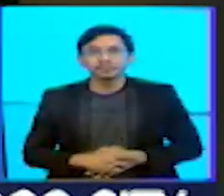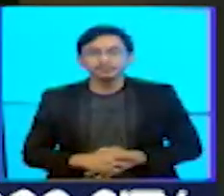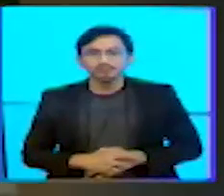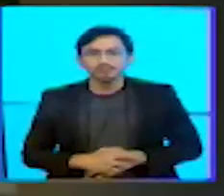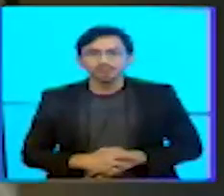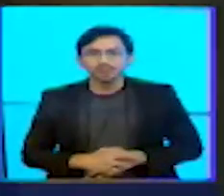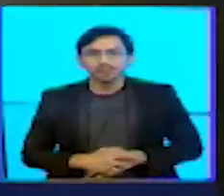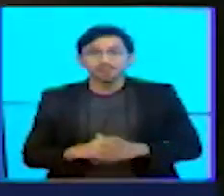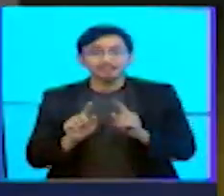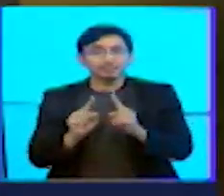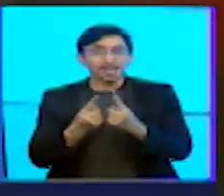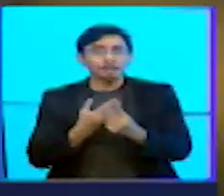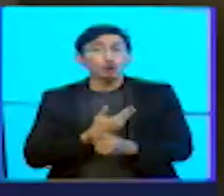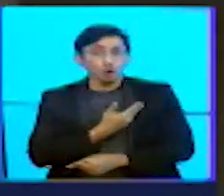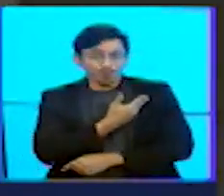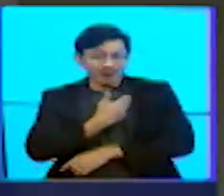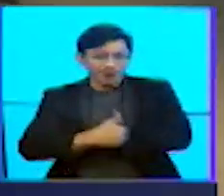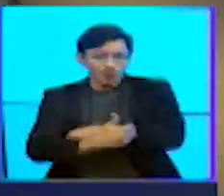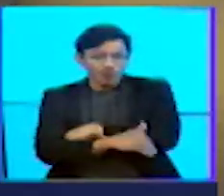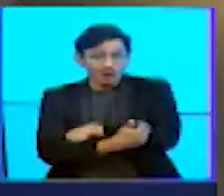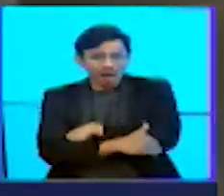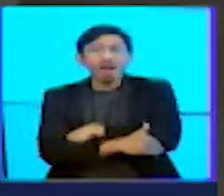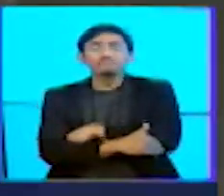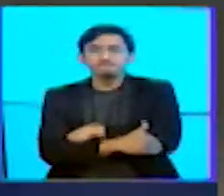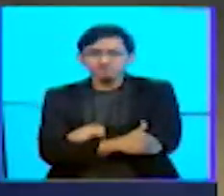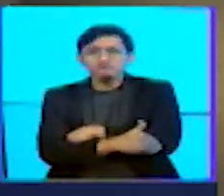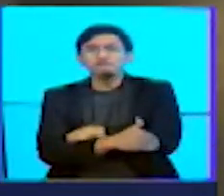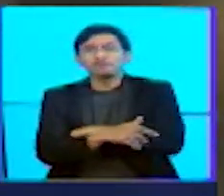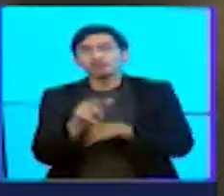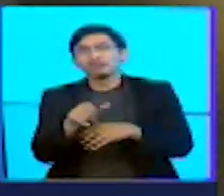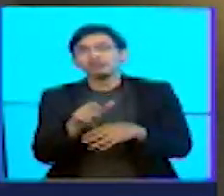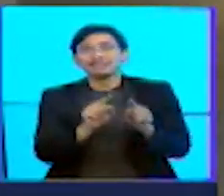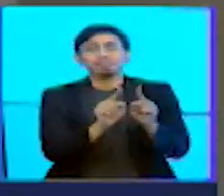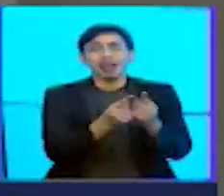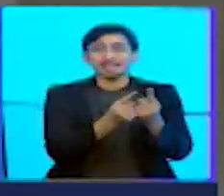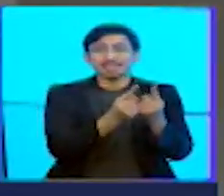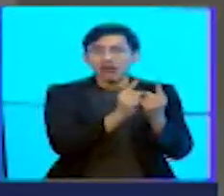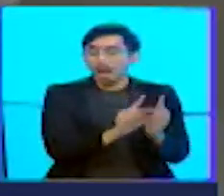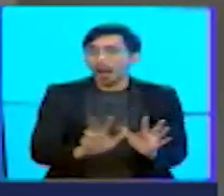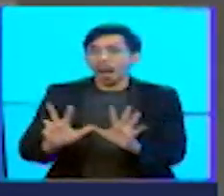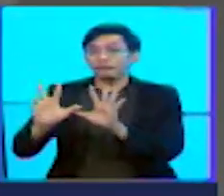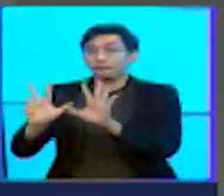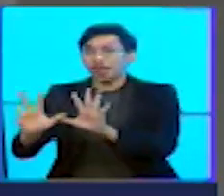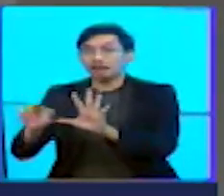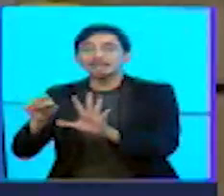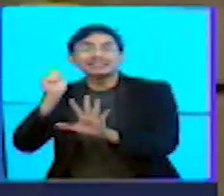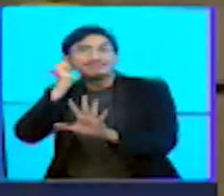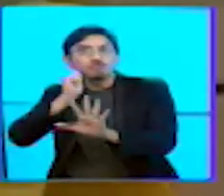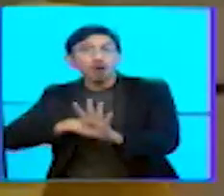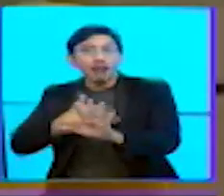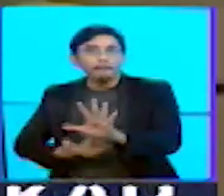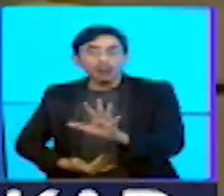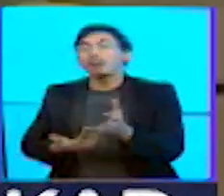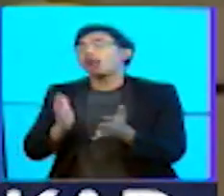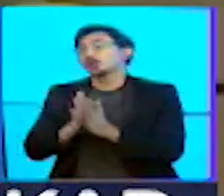11 korban luka akibat ambruknya plafon Mall Margo City Depok. 8 korban termasuk seorang ibu hamil dilarikan ke rumah sakit Bunda. 4